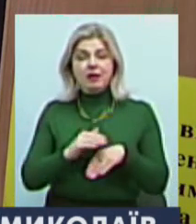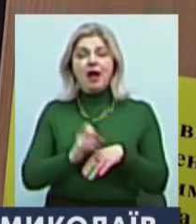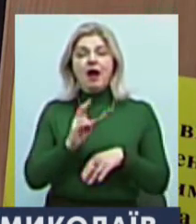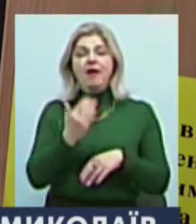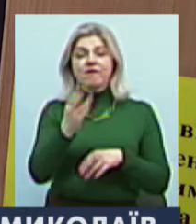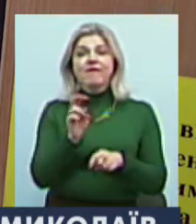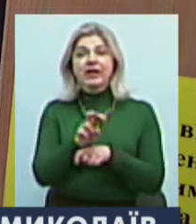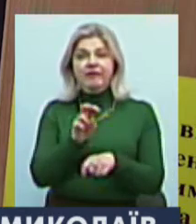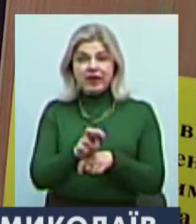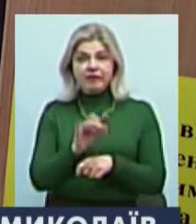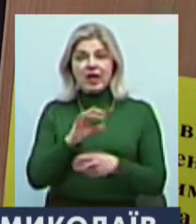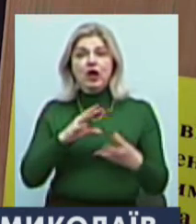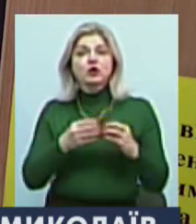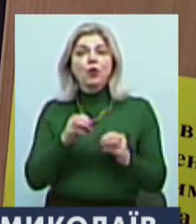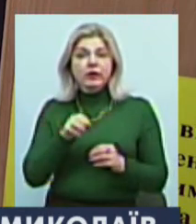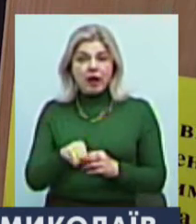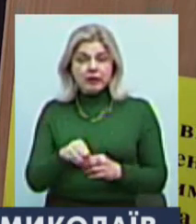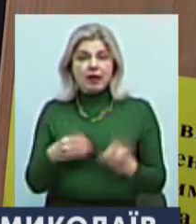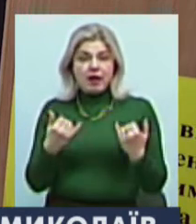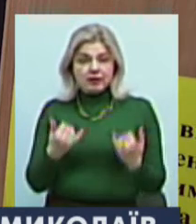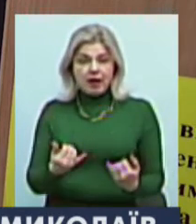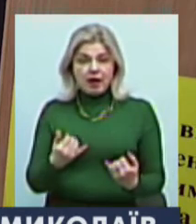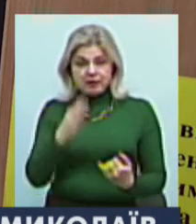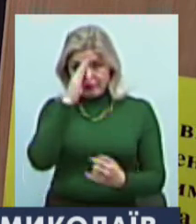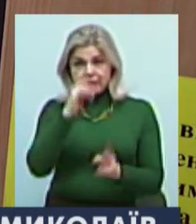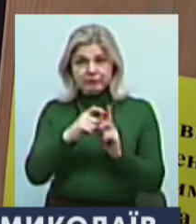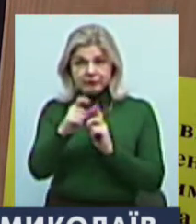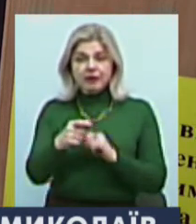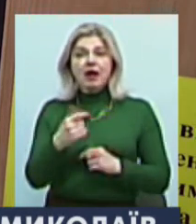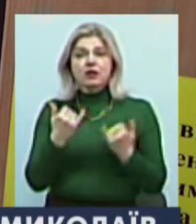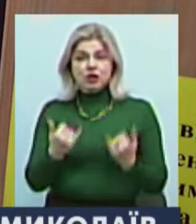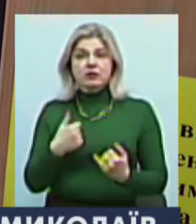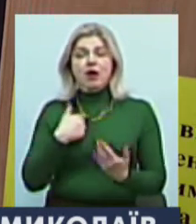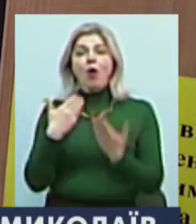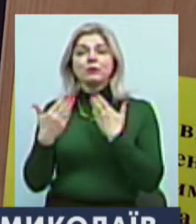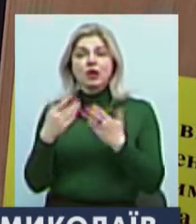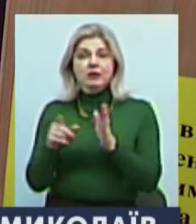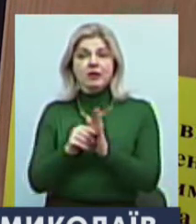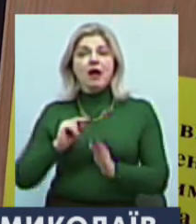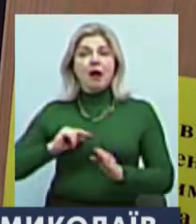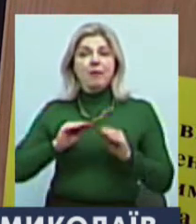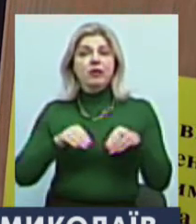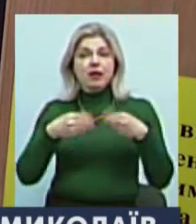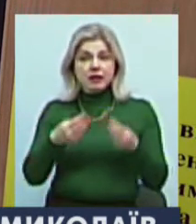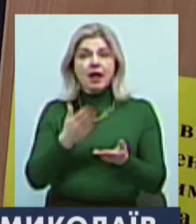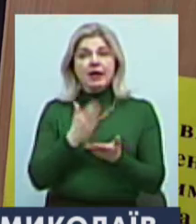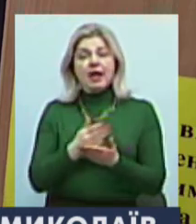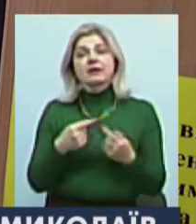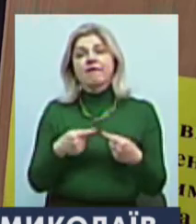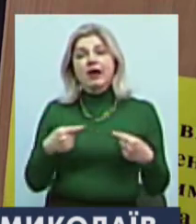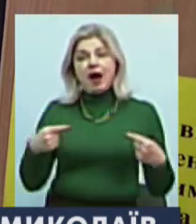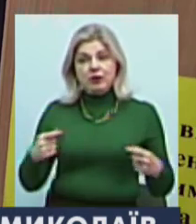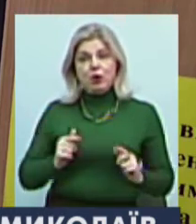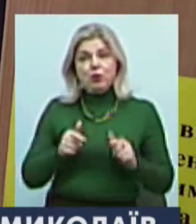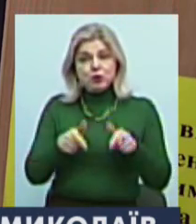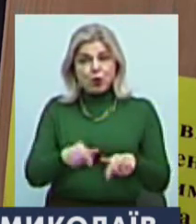співбесіди? На даний момент я пообщався с работодателями. Есть несколько вариантов устройства.